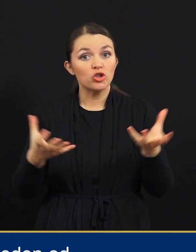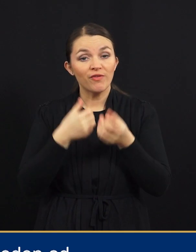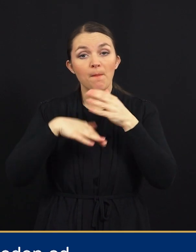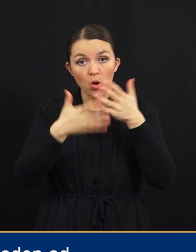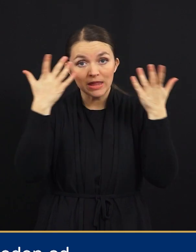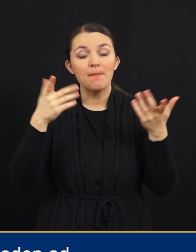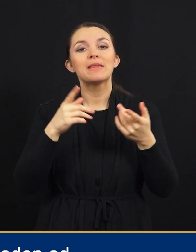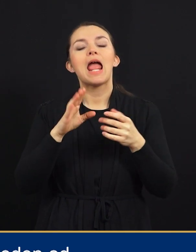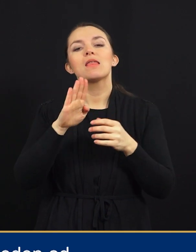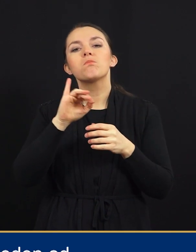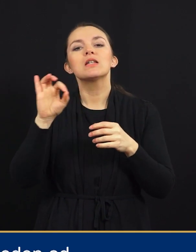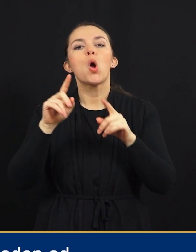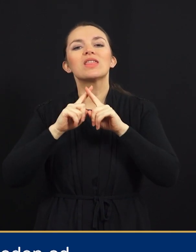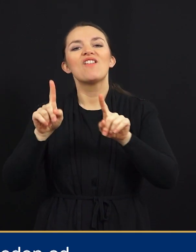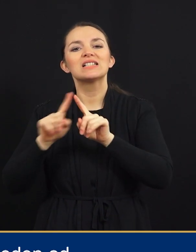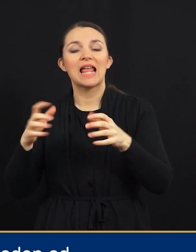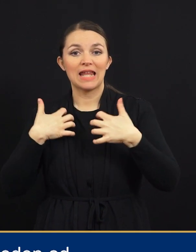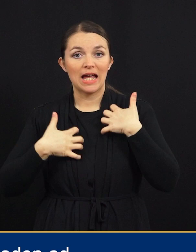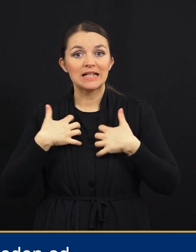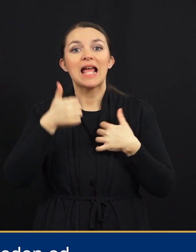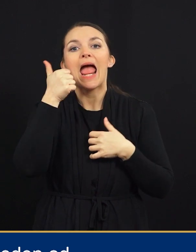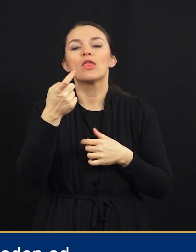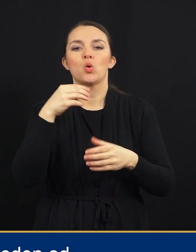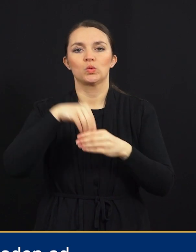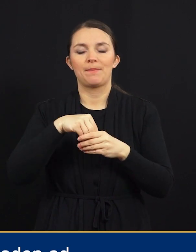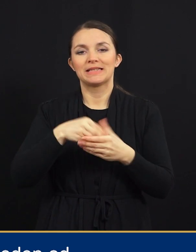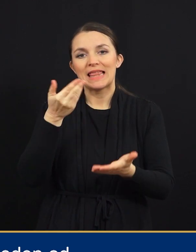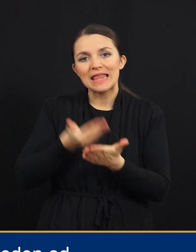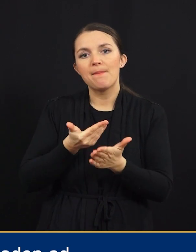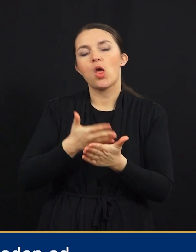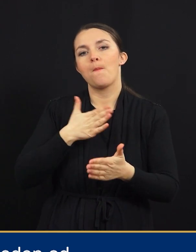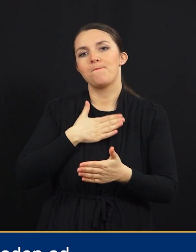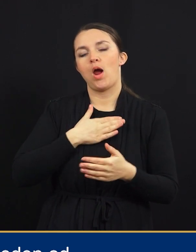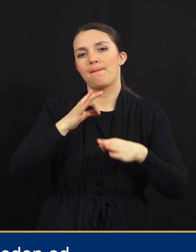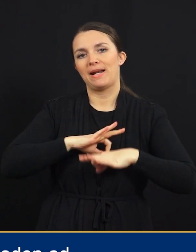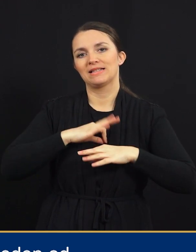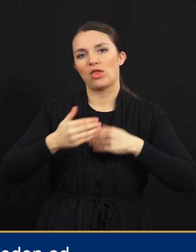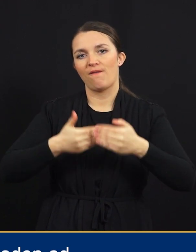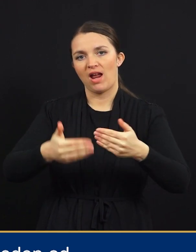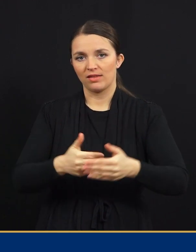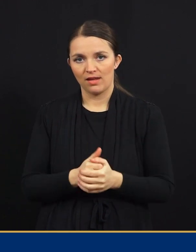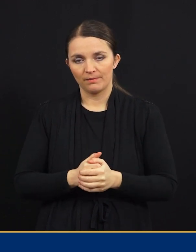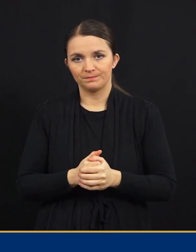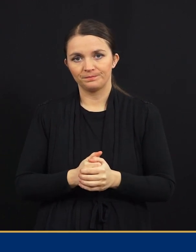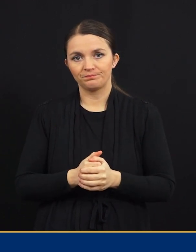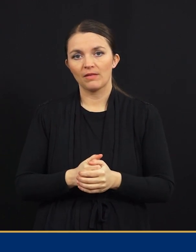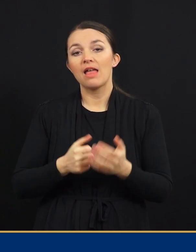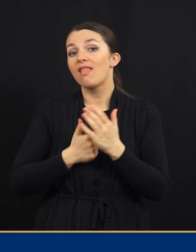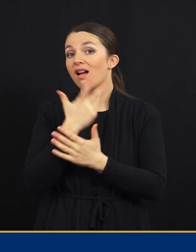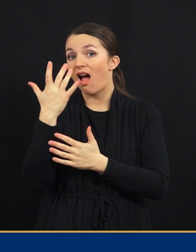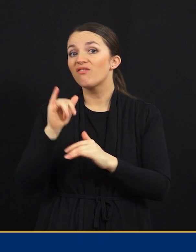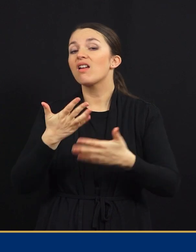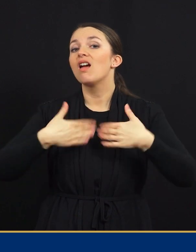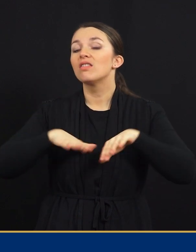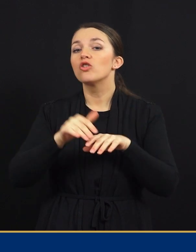podnebne in biodiverzitetne krize eden od vsebinskih temeljev mojega predsedovanja. Narava